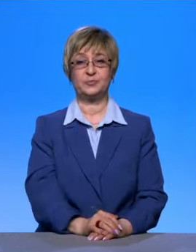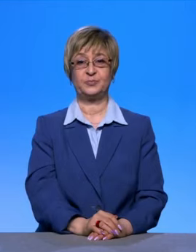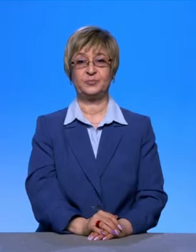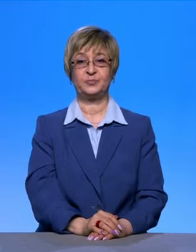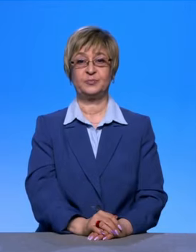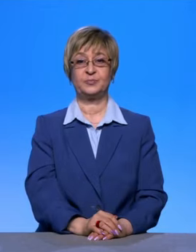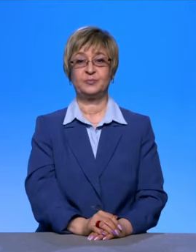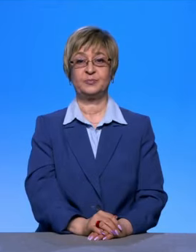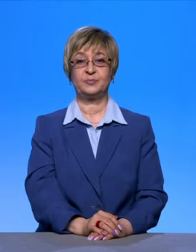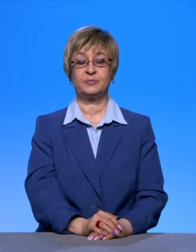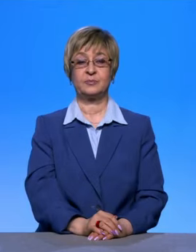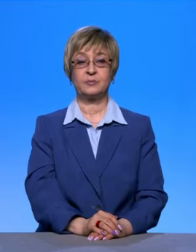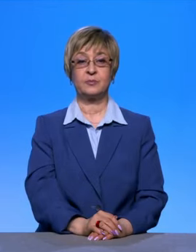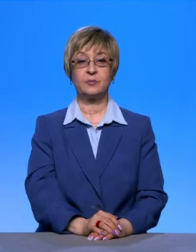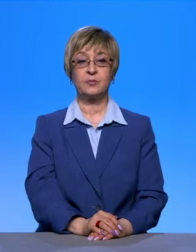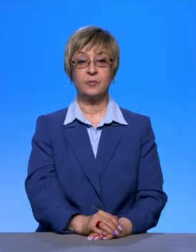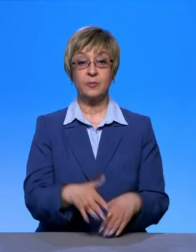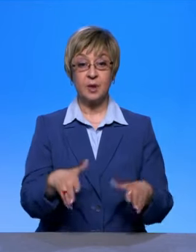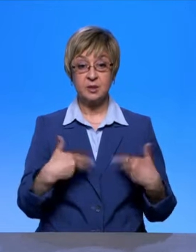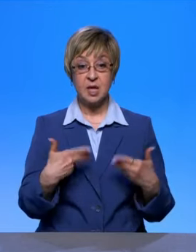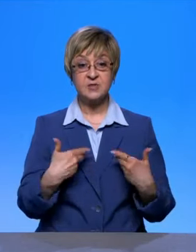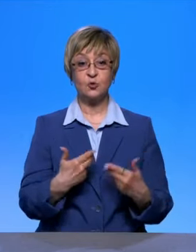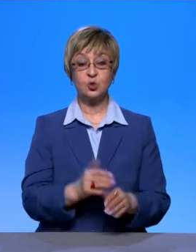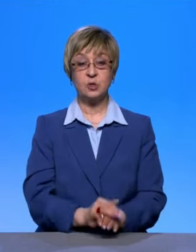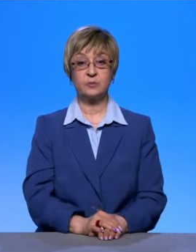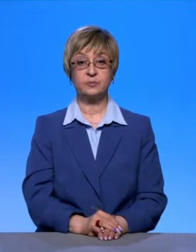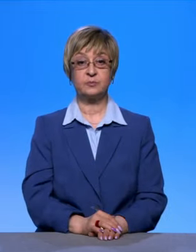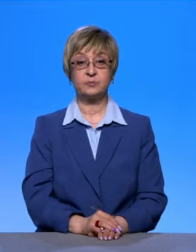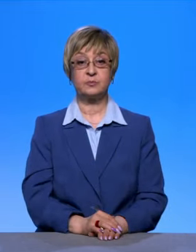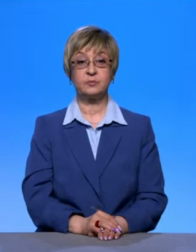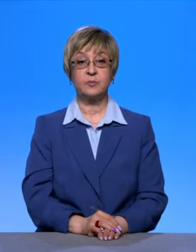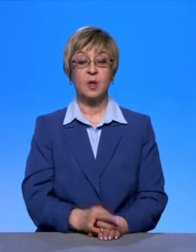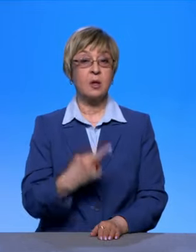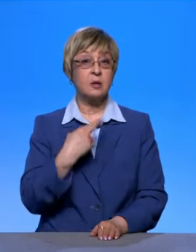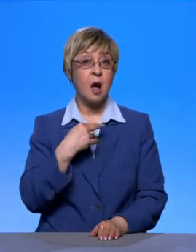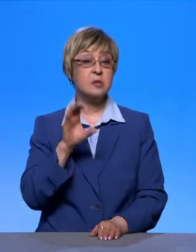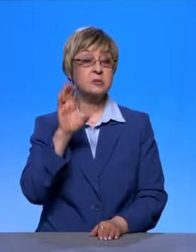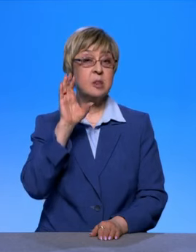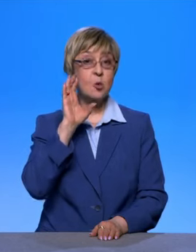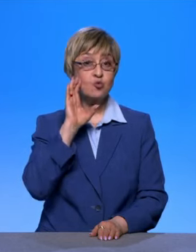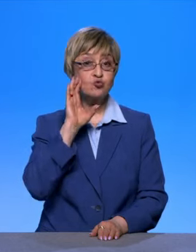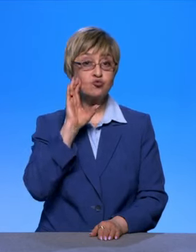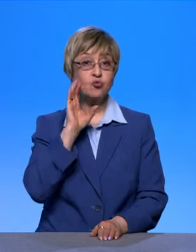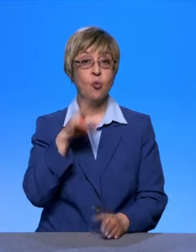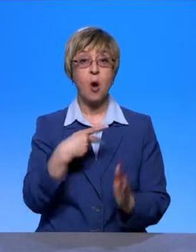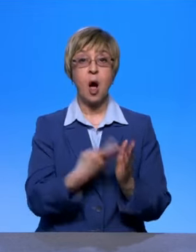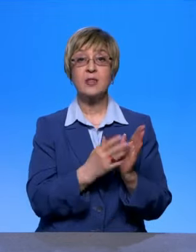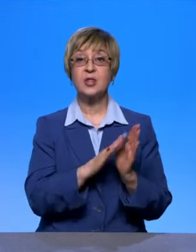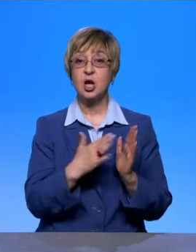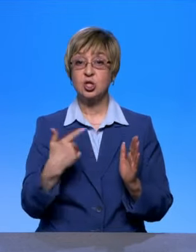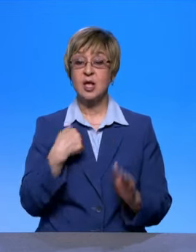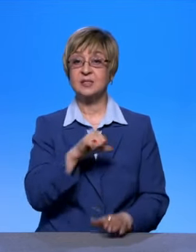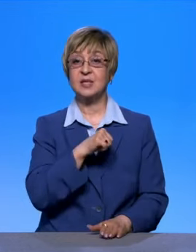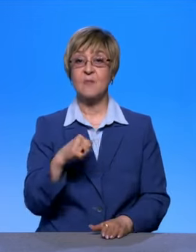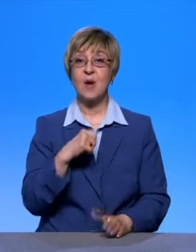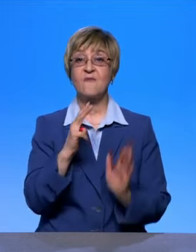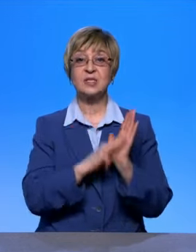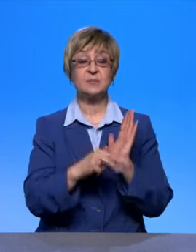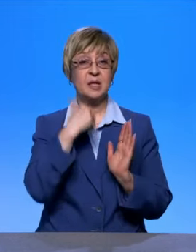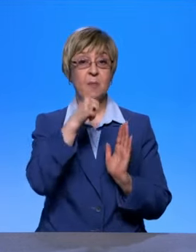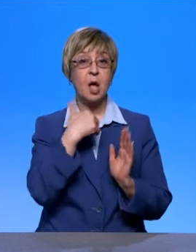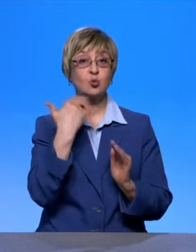слушаем. Здравствуйте. Здравствуйте. Я слушаю отражение. Я сама в 80-х окончила